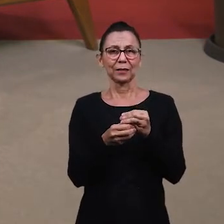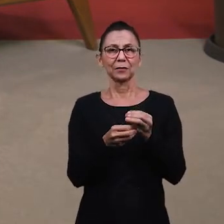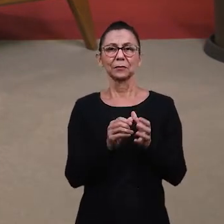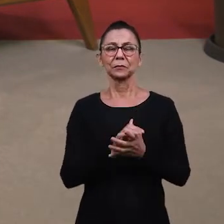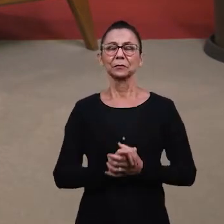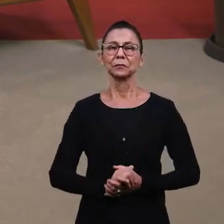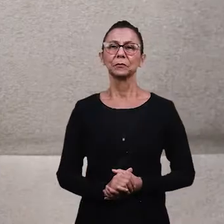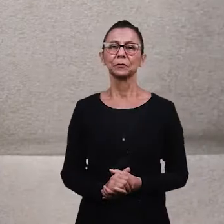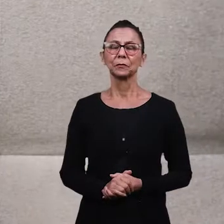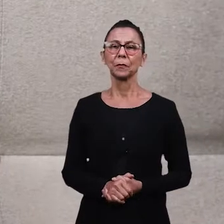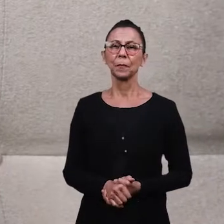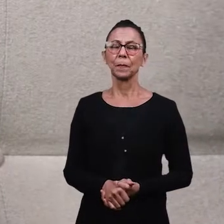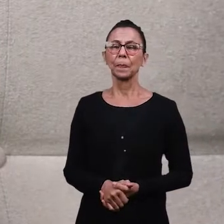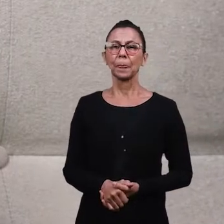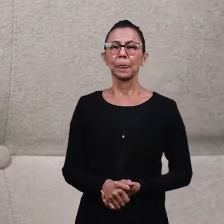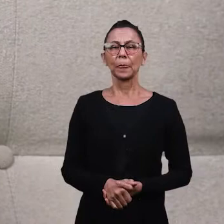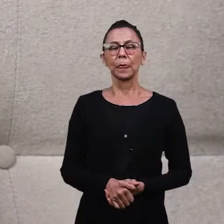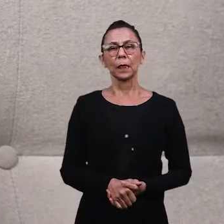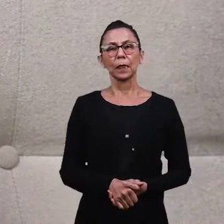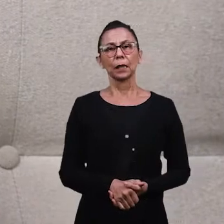que l'Église vit aujourd'hui.